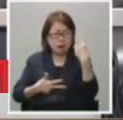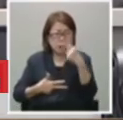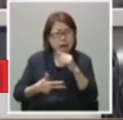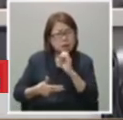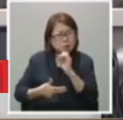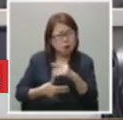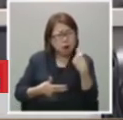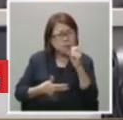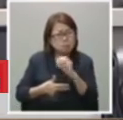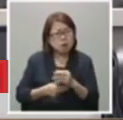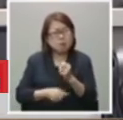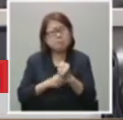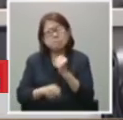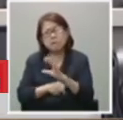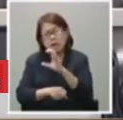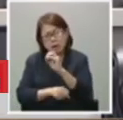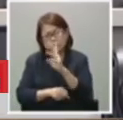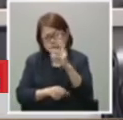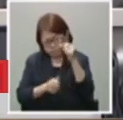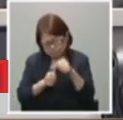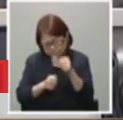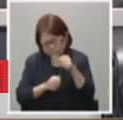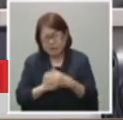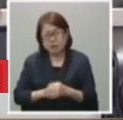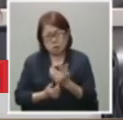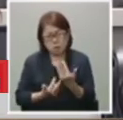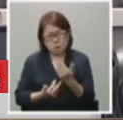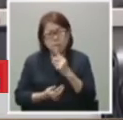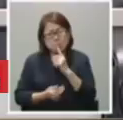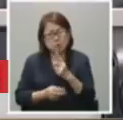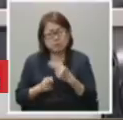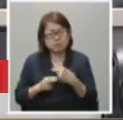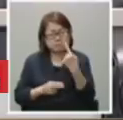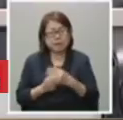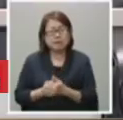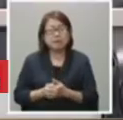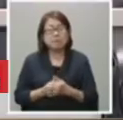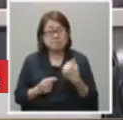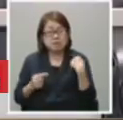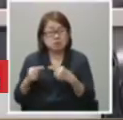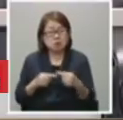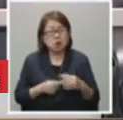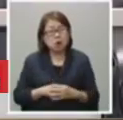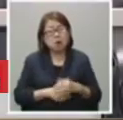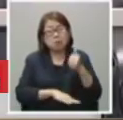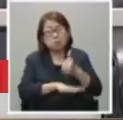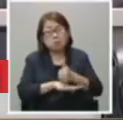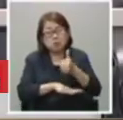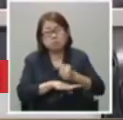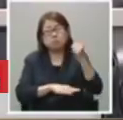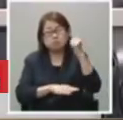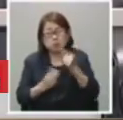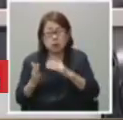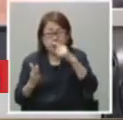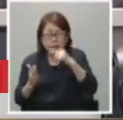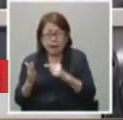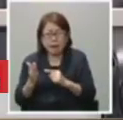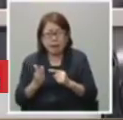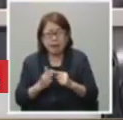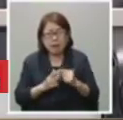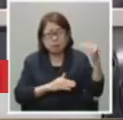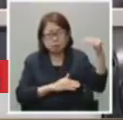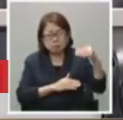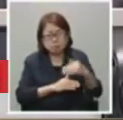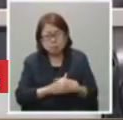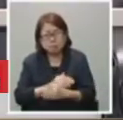ปี56ครับพูดไว้ครับแล้วก็บอกอีกต่อไปว่าครับบอกว่าเมื่อผู้นำประเทศรู้ว่าประเทศไทยเนี่ยเริ่มถดถอย 2-3 ปีที่ผ่านม